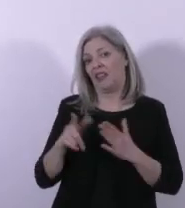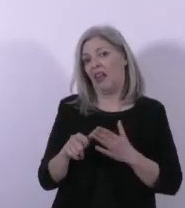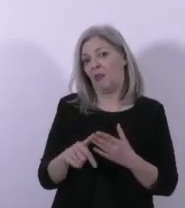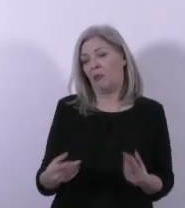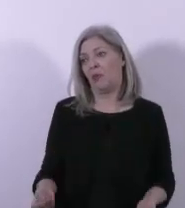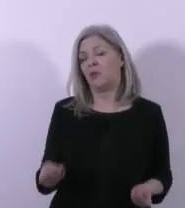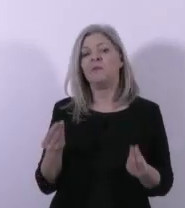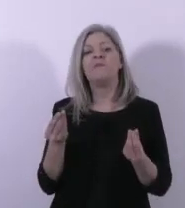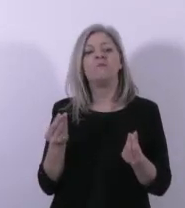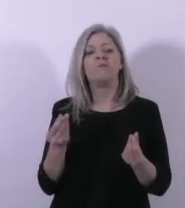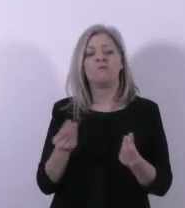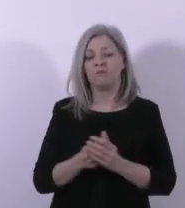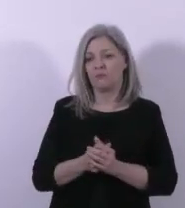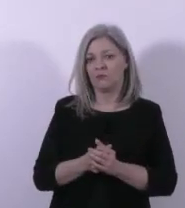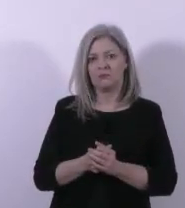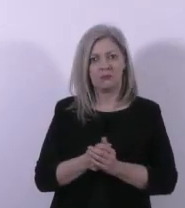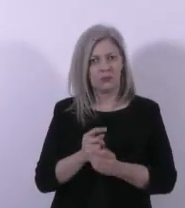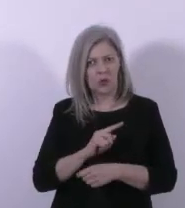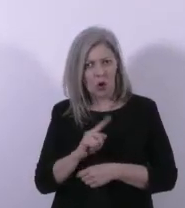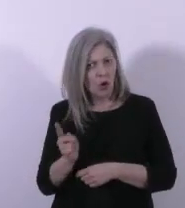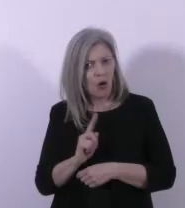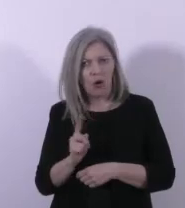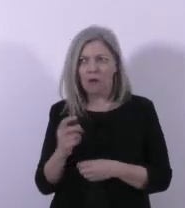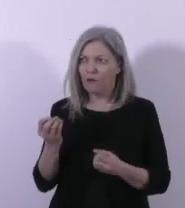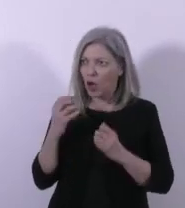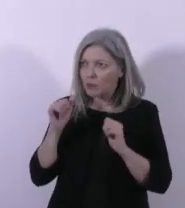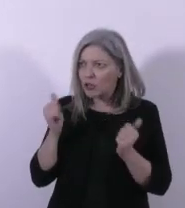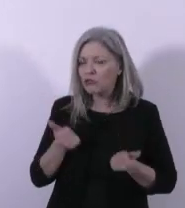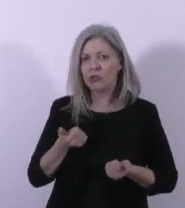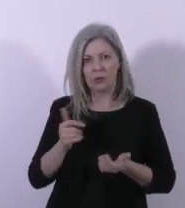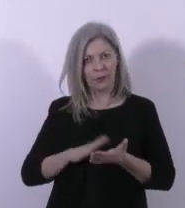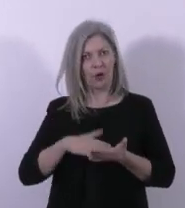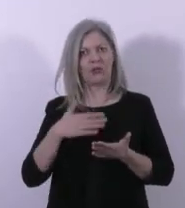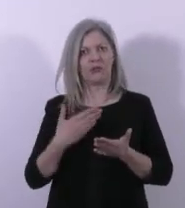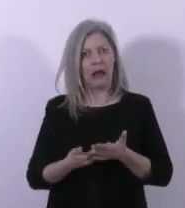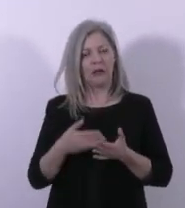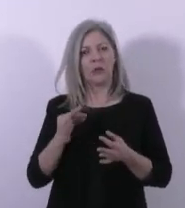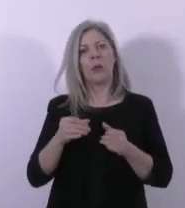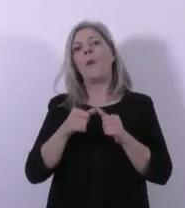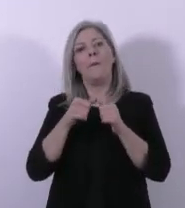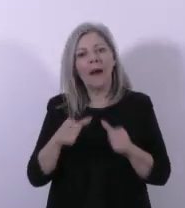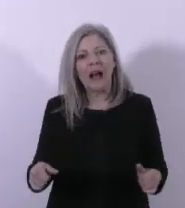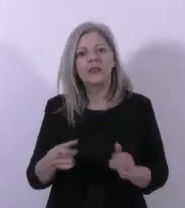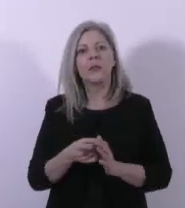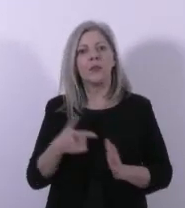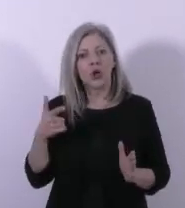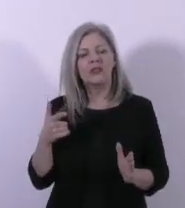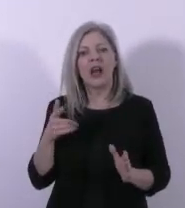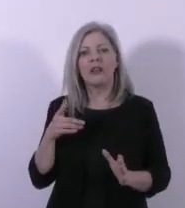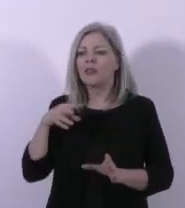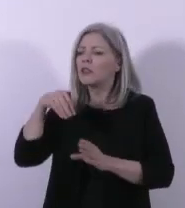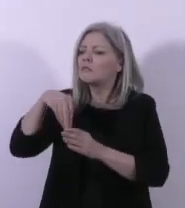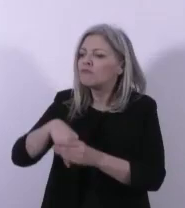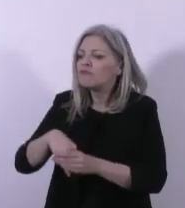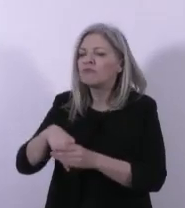No, non è una perdita di tempo. Sono proprio le basi fondamentali di quello che succede all'interno